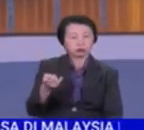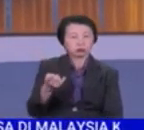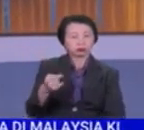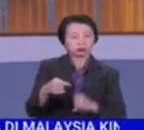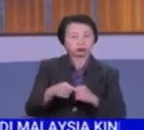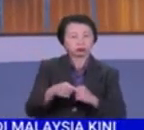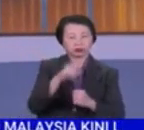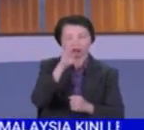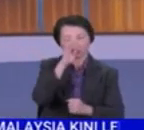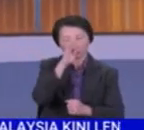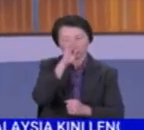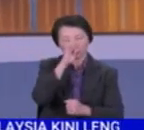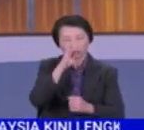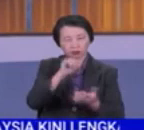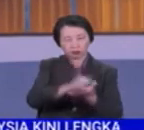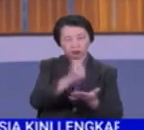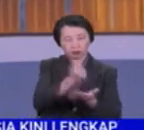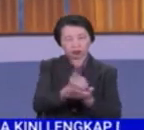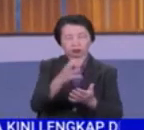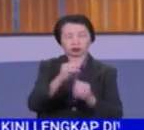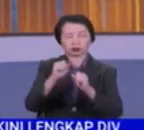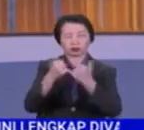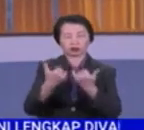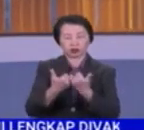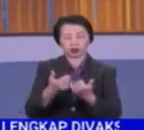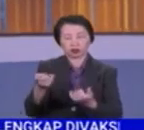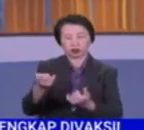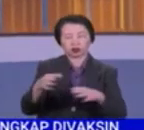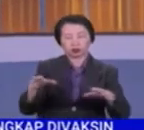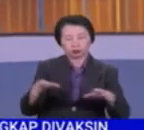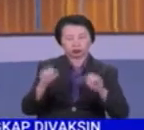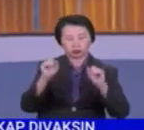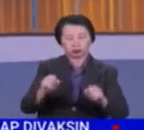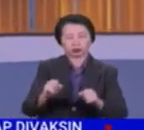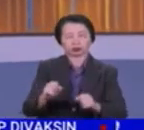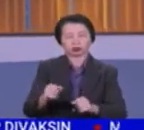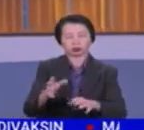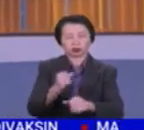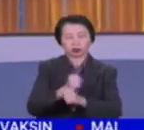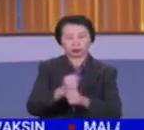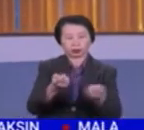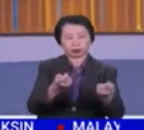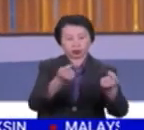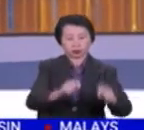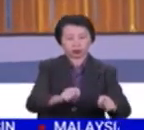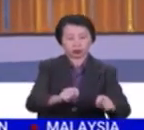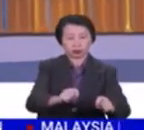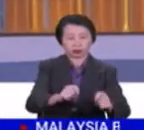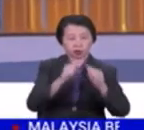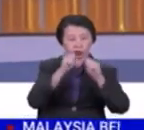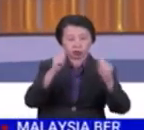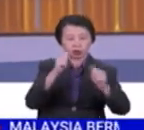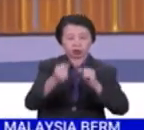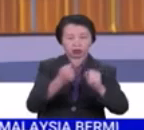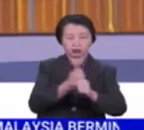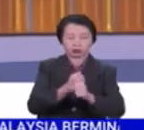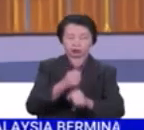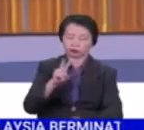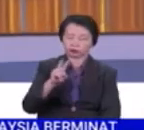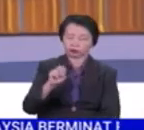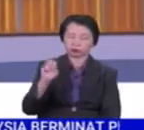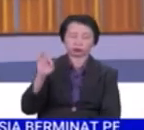memasukkan pernyataan accounting Serikat ia bagi melayakkan mereka mendapatkan tender pembersihan awam pada tahun